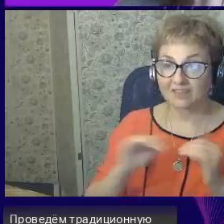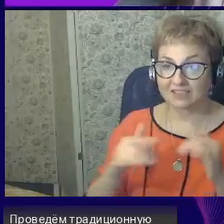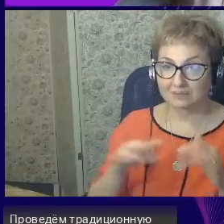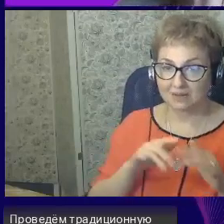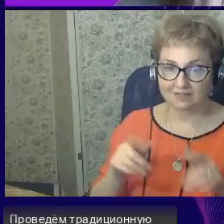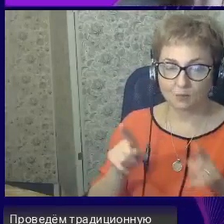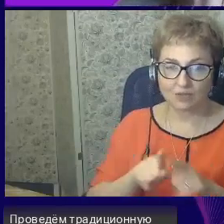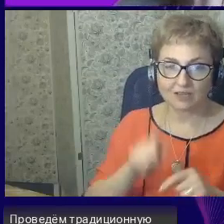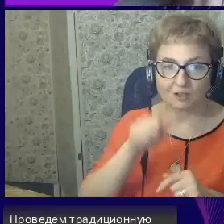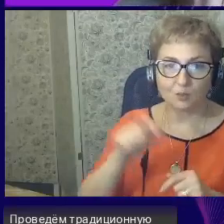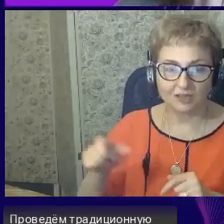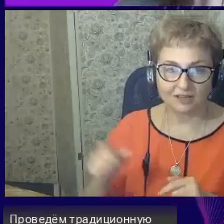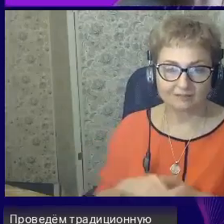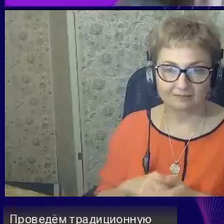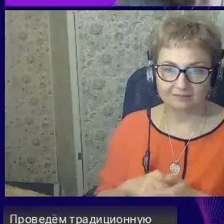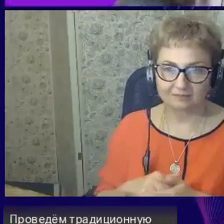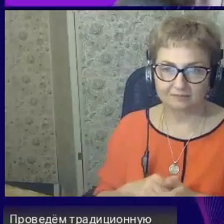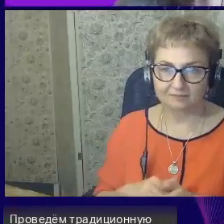социального взаимодействия у таких людей.